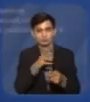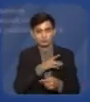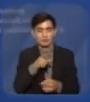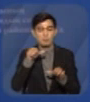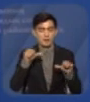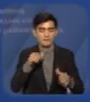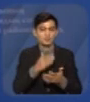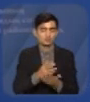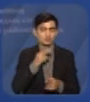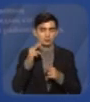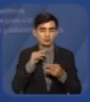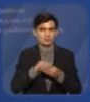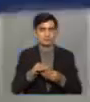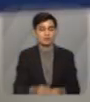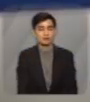бар.